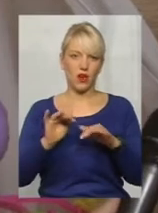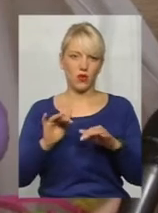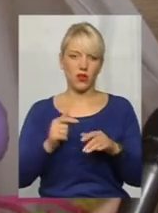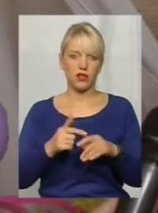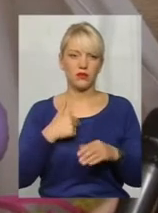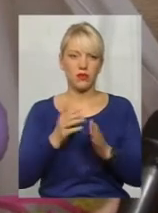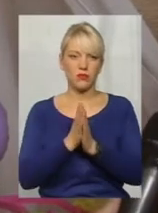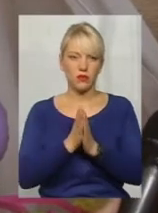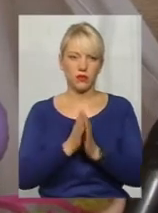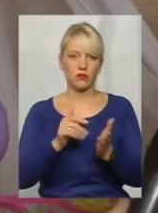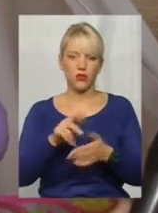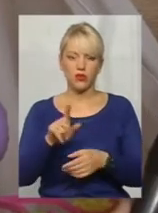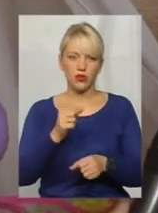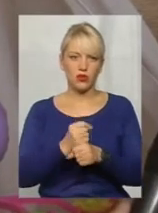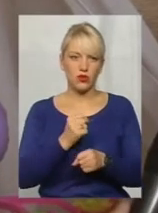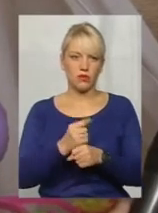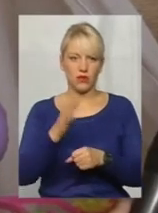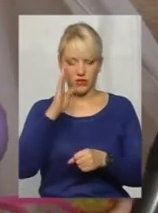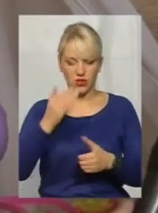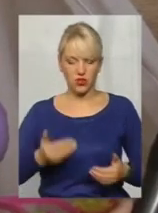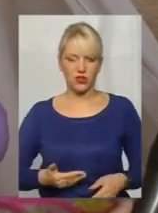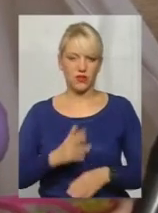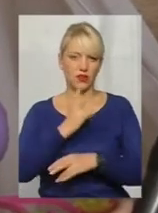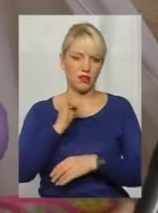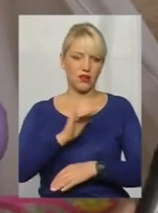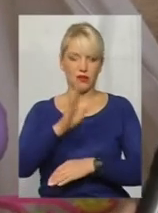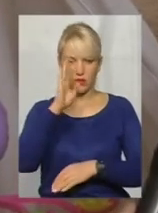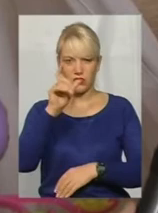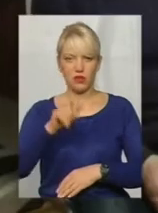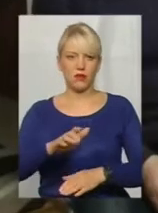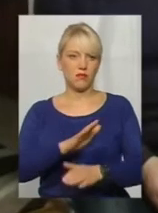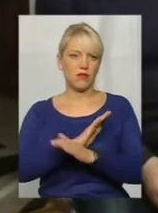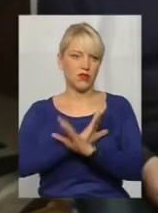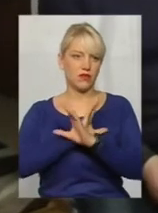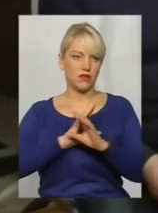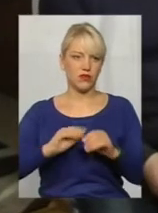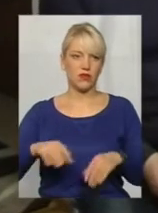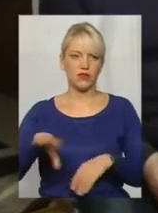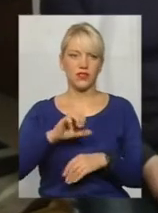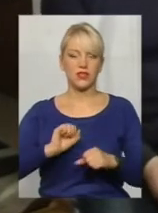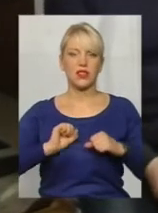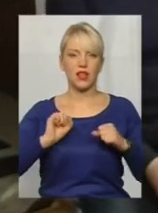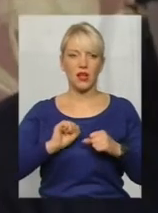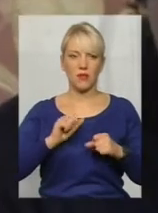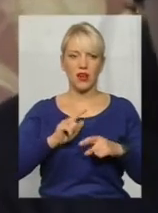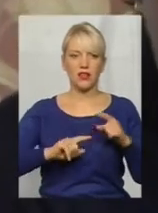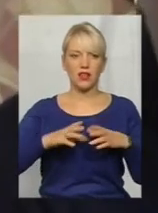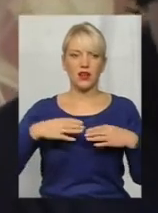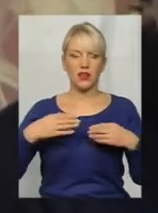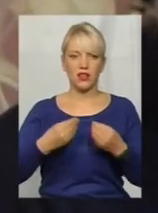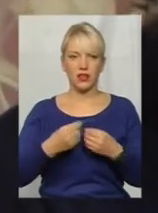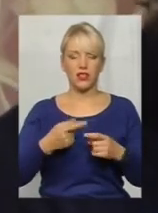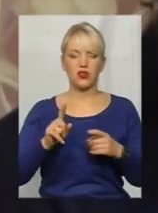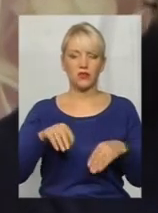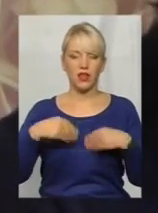Ми просимо, що їдь робіть йому щось, бо він живий. Вона нам все, ні, він мертвий і все. Усі намагання рідних Андрія, аби йому надали реанімаційні